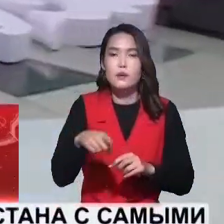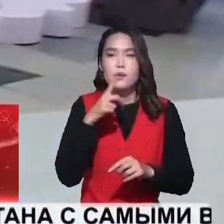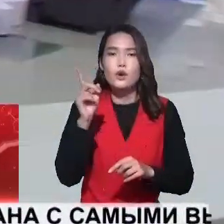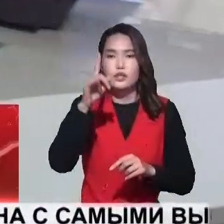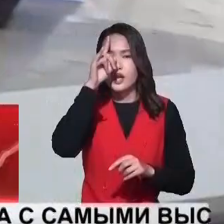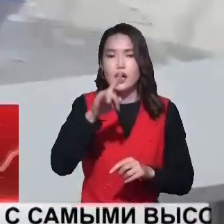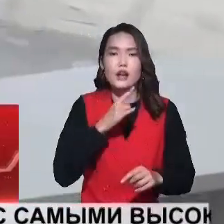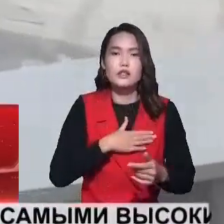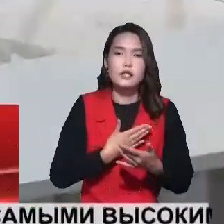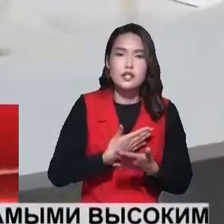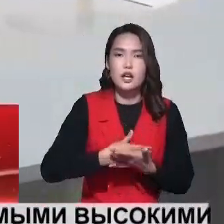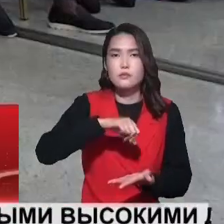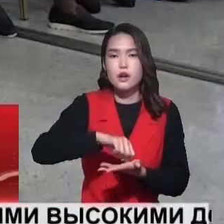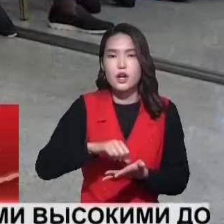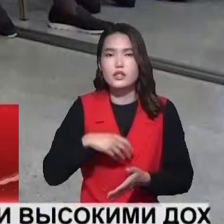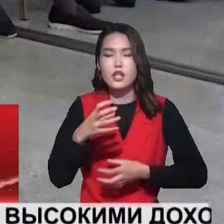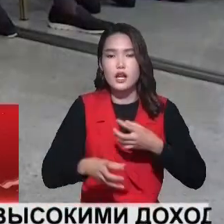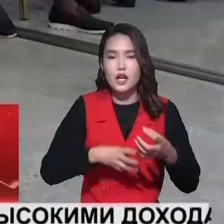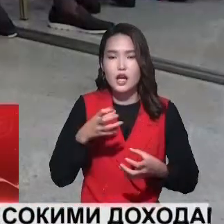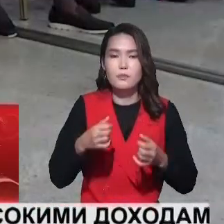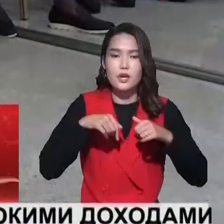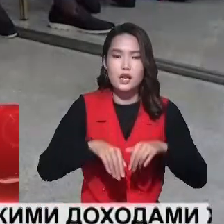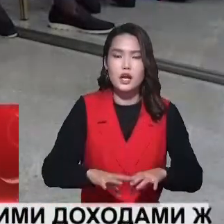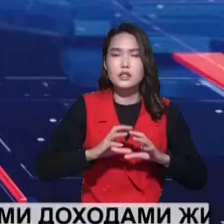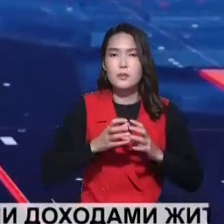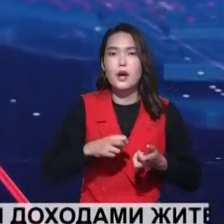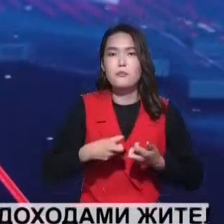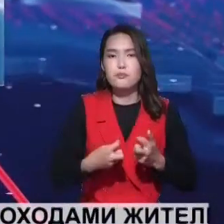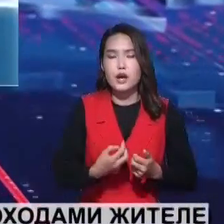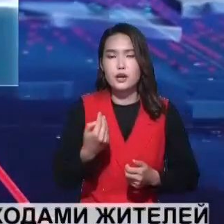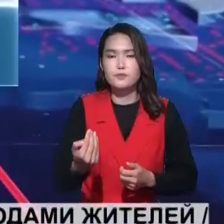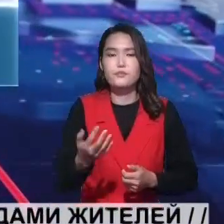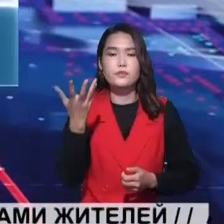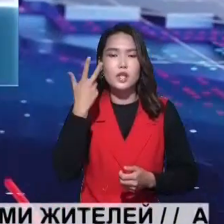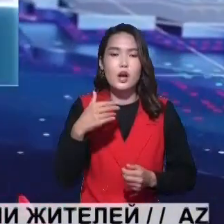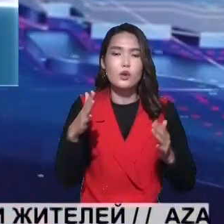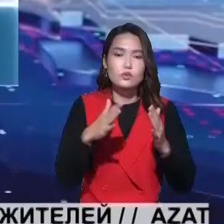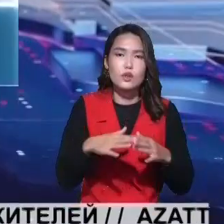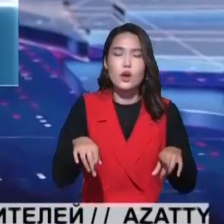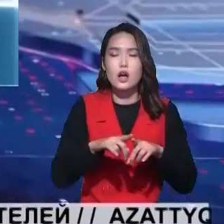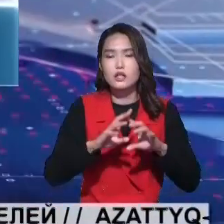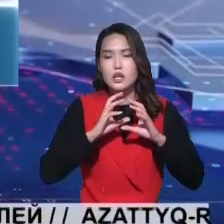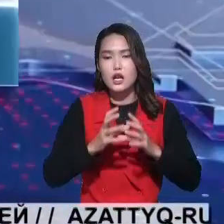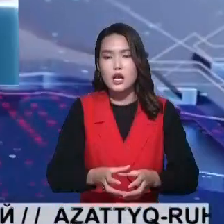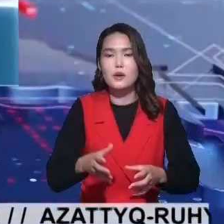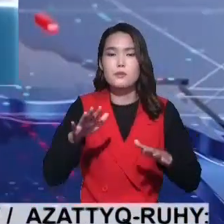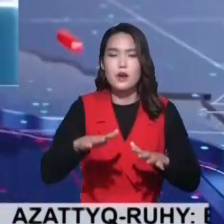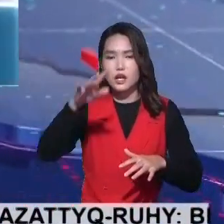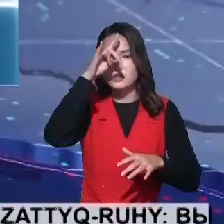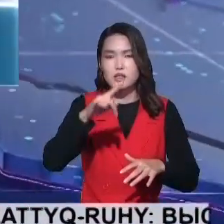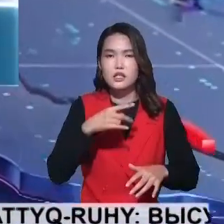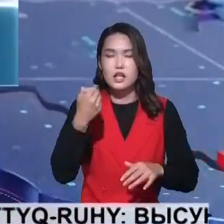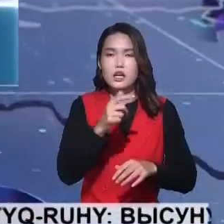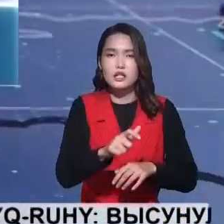Казахстан активно участвует в международных инициативах и в решении мировых проблем. Как дома, так и на мировой арене Казахстан и его народ